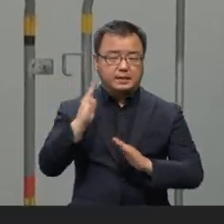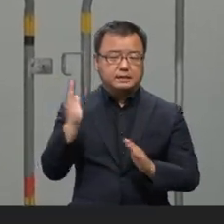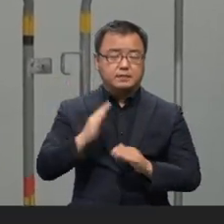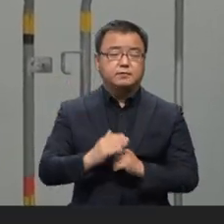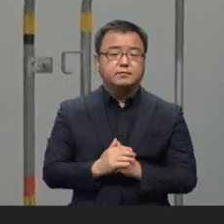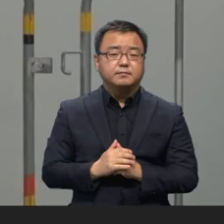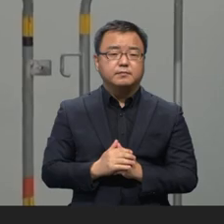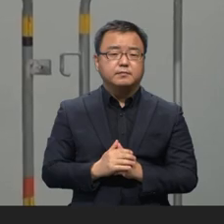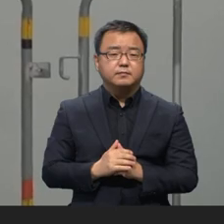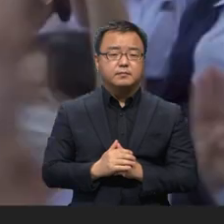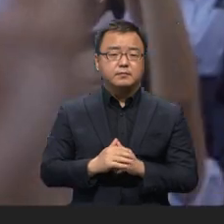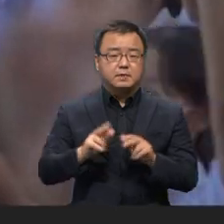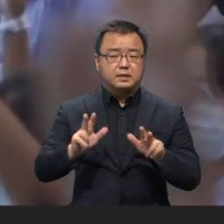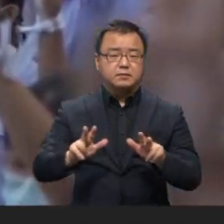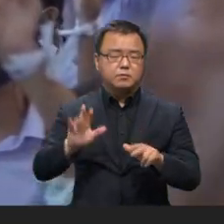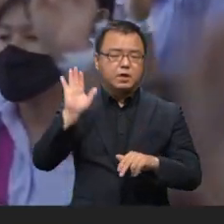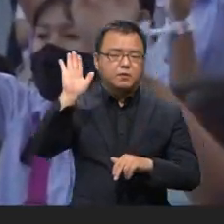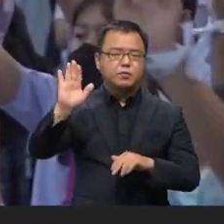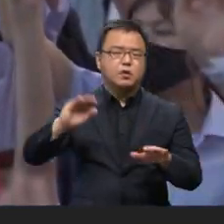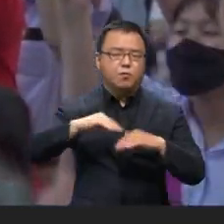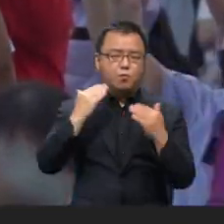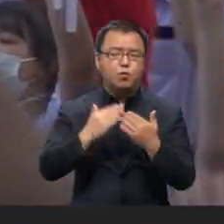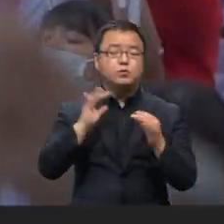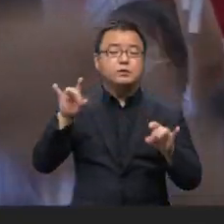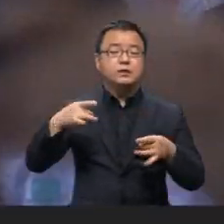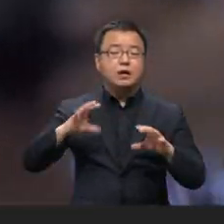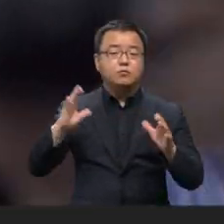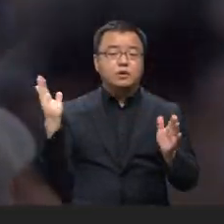그들은 현재와 미래의 모든 태국 학생이